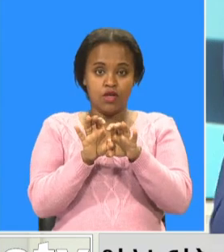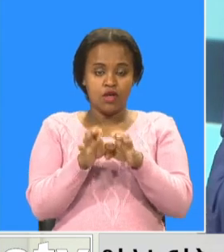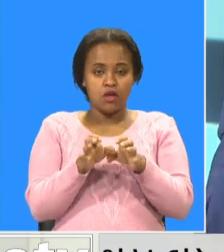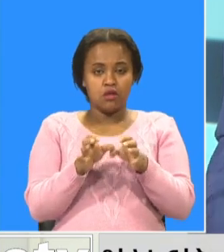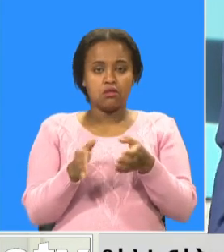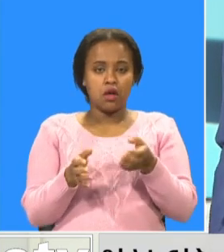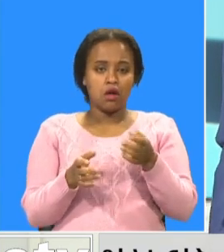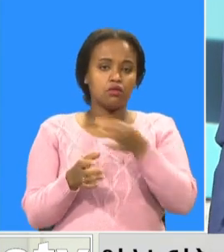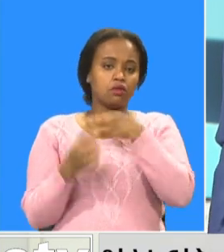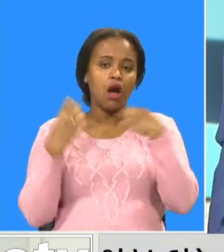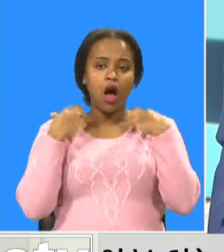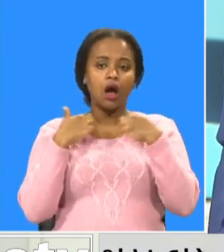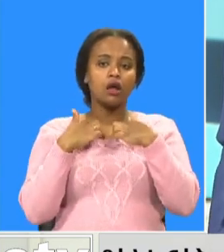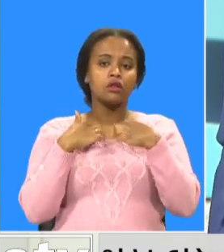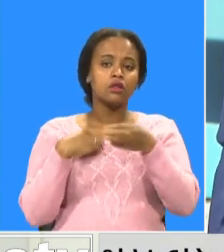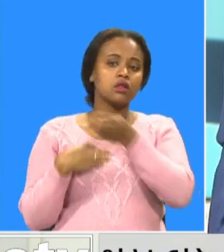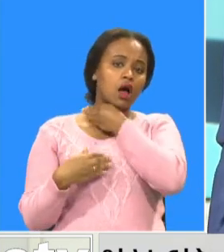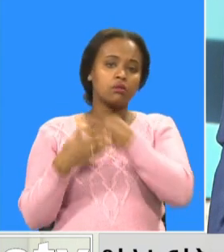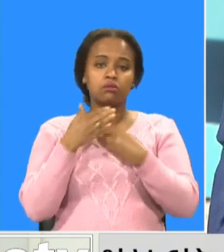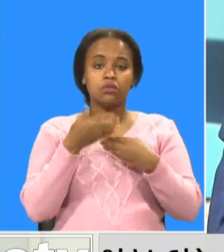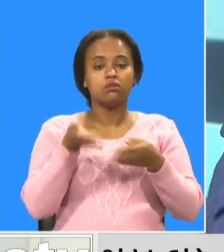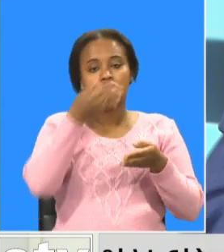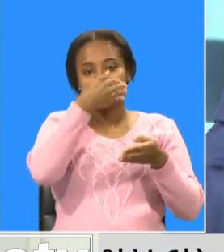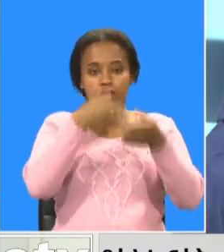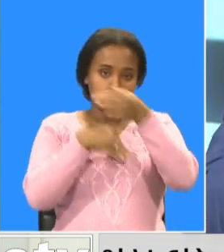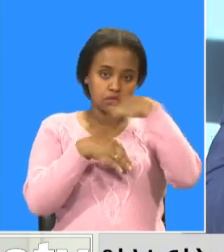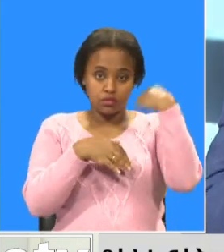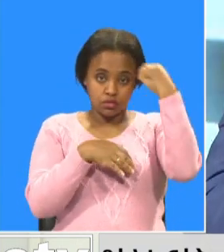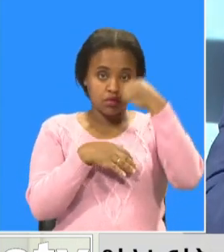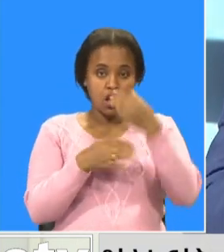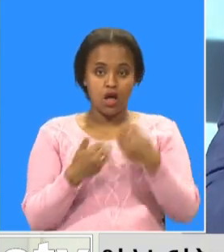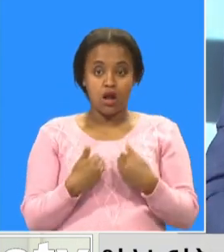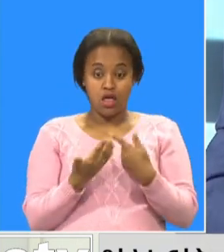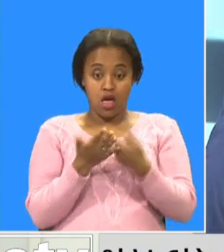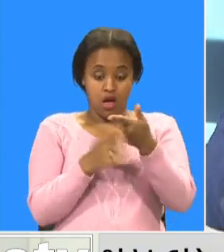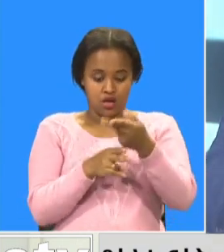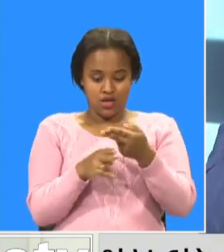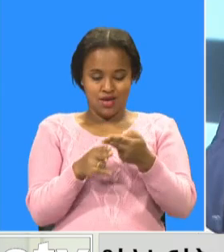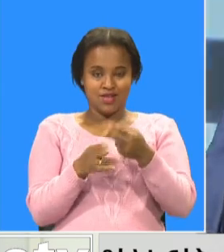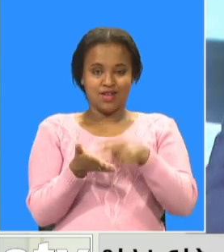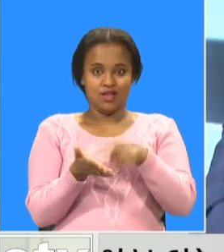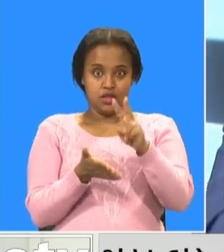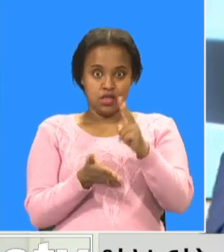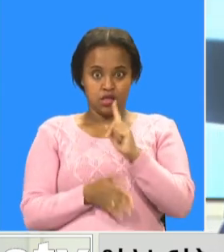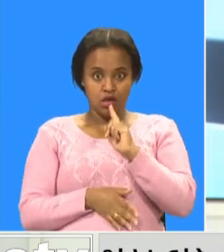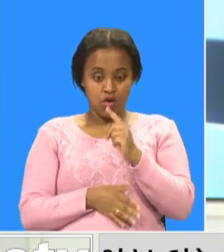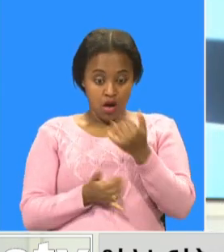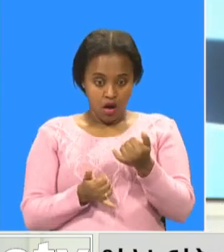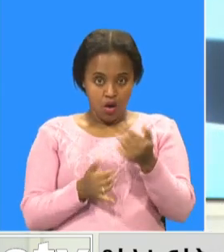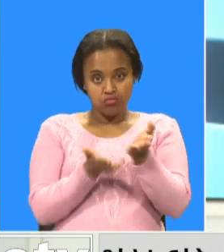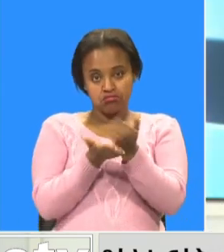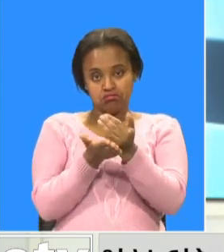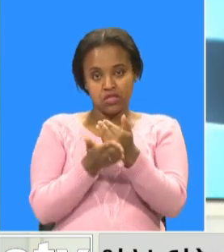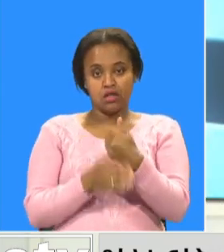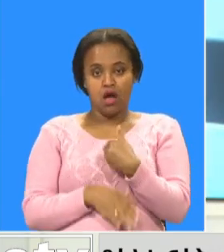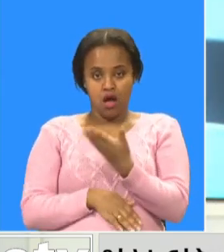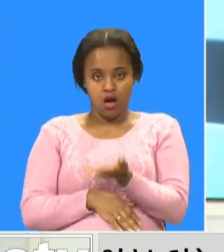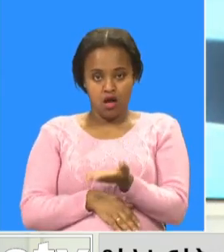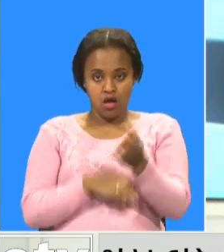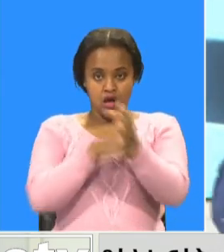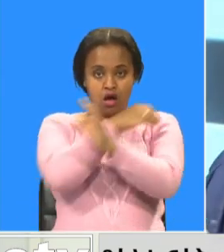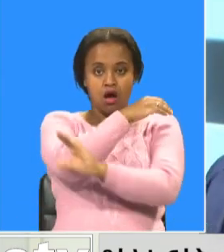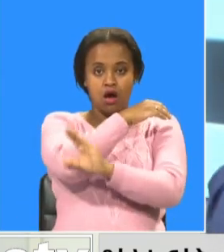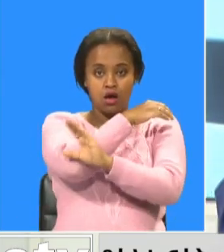ስካርፕም ይሸፍኑ ተብሏል። ስቲል ያ እንግዲህ ከጥረቱ የተነሳ ነው። አሁን እየተመረተ ስለሆነ ምንም አይደል። ይሄ አገራችን